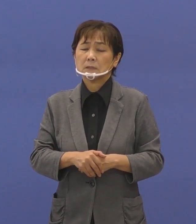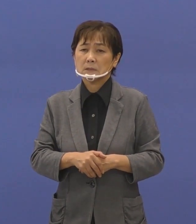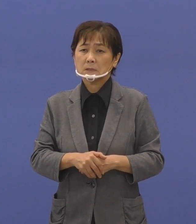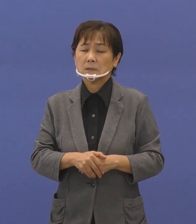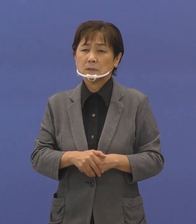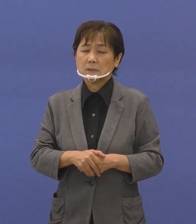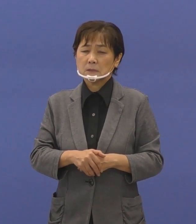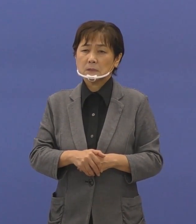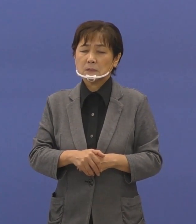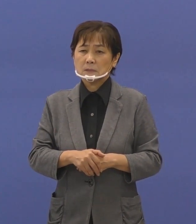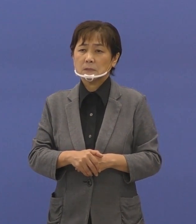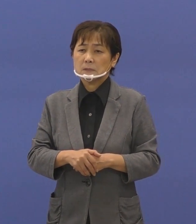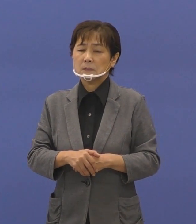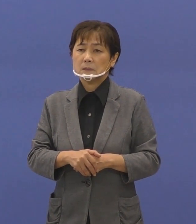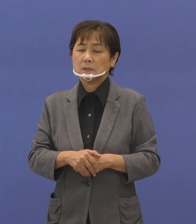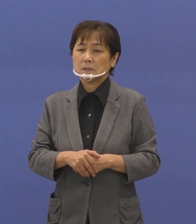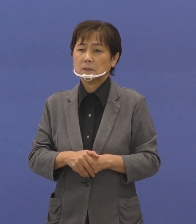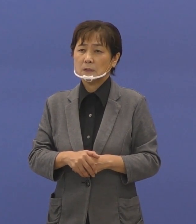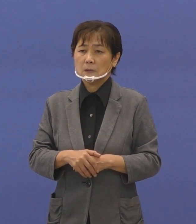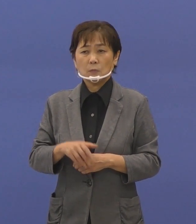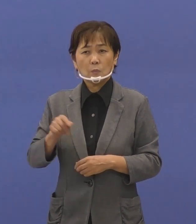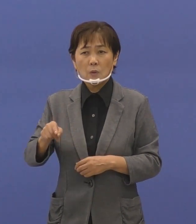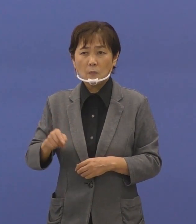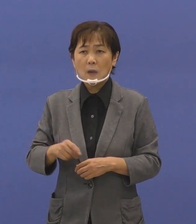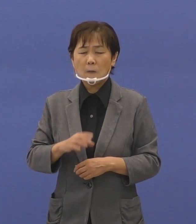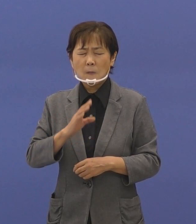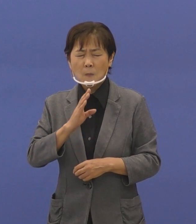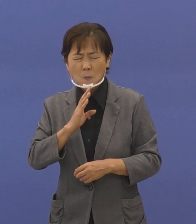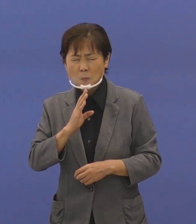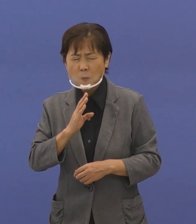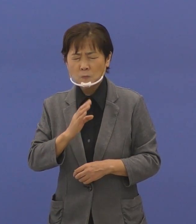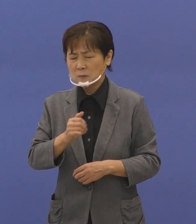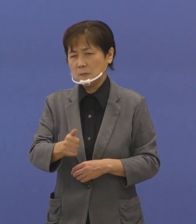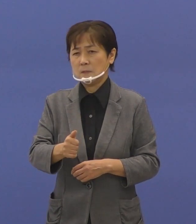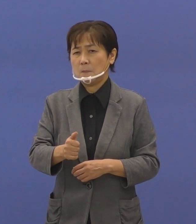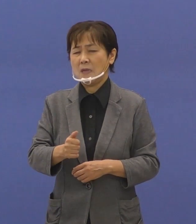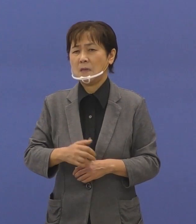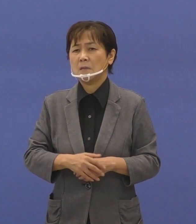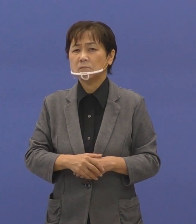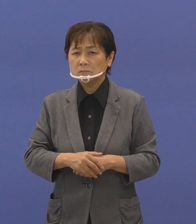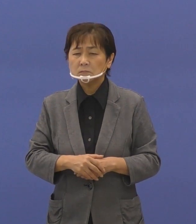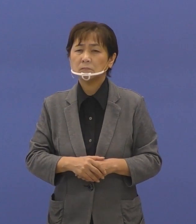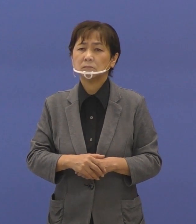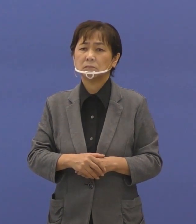行われていたということは、これはあってはならないことと考えます。